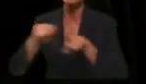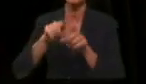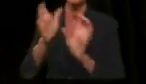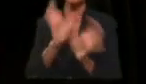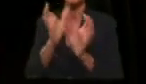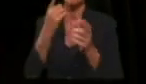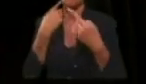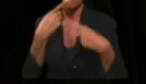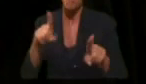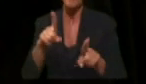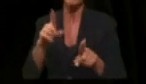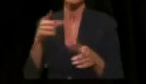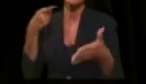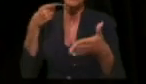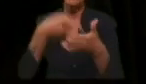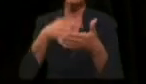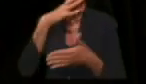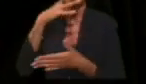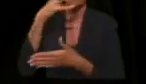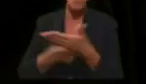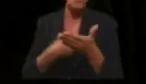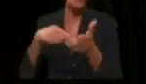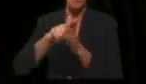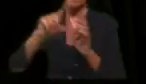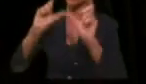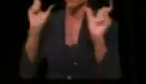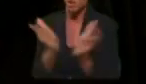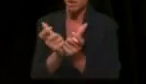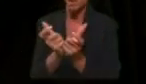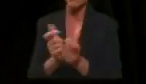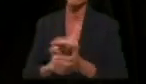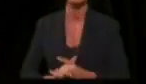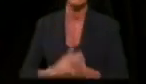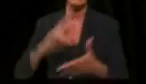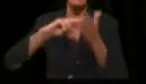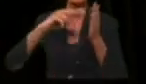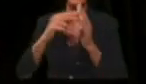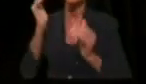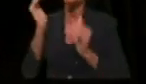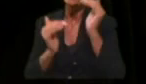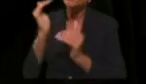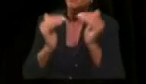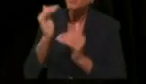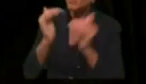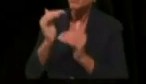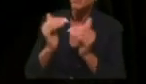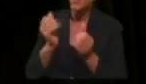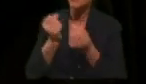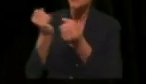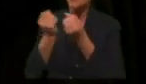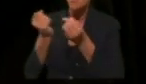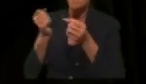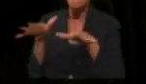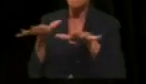bardziej odpowiedzialny, bardziej trafny, z korzyścią dla wszystkich. Natomiast plany zrównoważonej mobilności miejskiej to jest narzędzie, nad